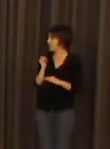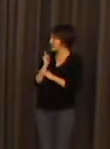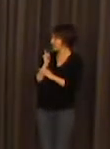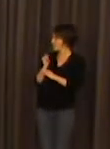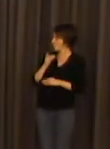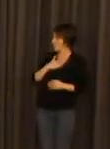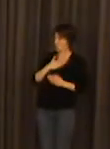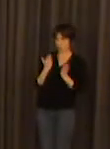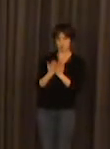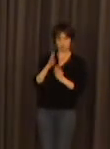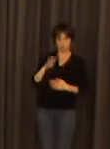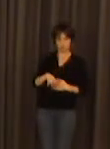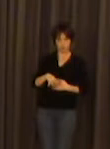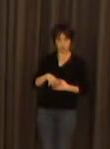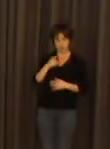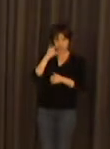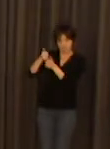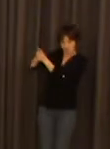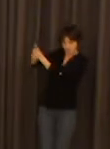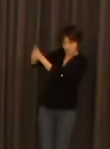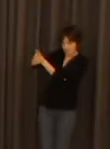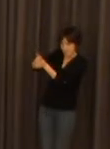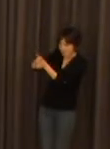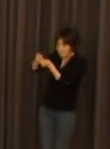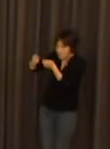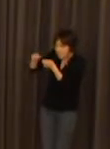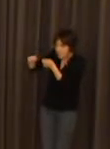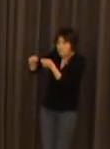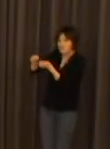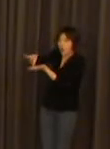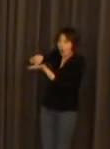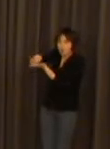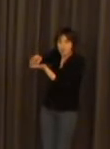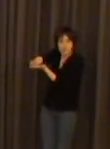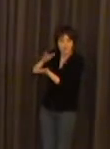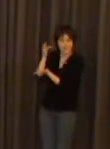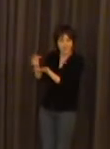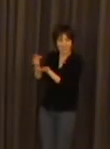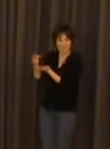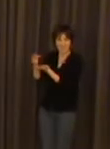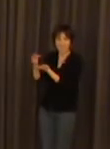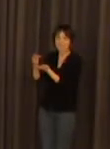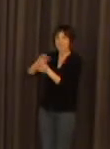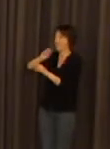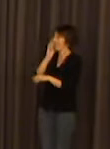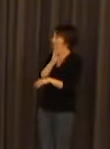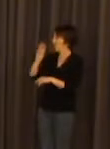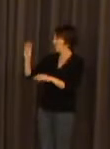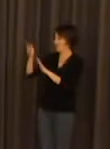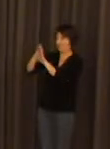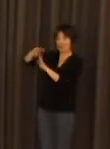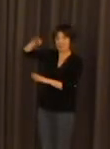el procés de construcció d'aquest corpus i les unitats que ja es van penjant en el portal de llengua de